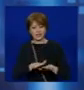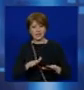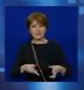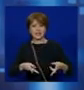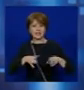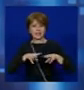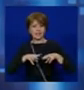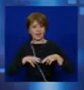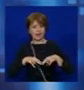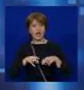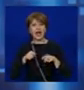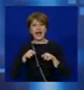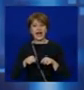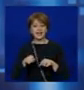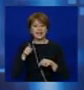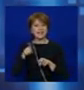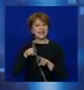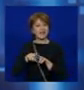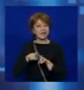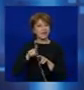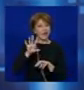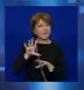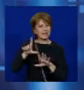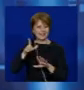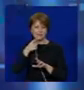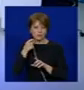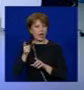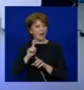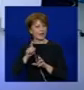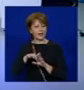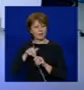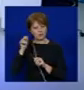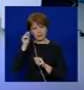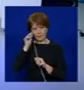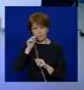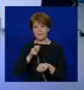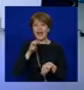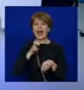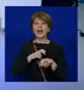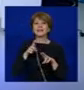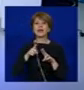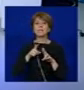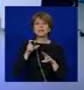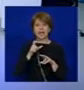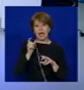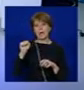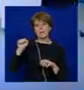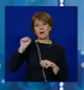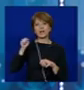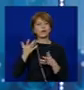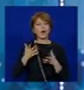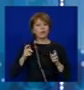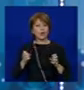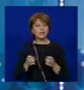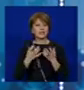господин Иванов, които са на 5-7 години, да не напуснат България. ДПС е партията, която от създаването си води